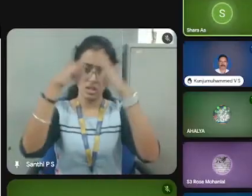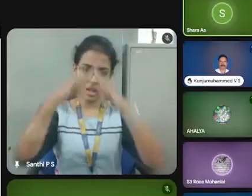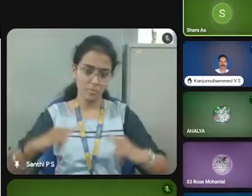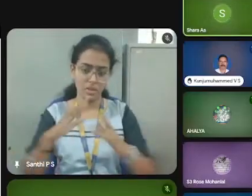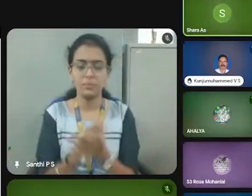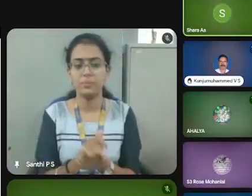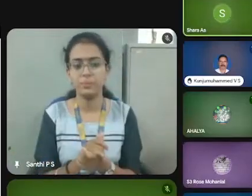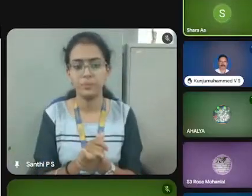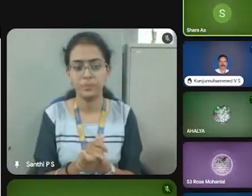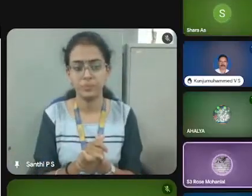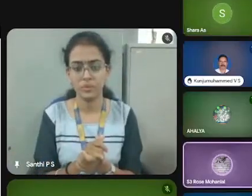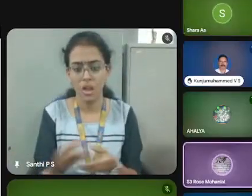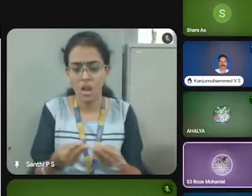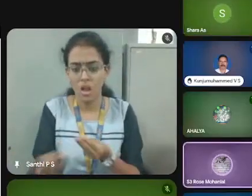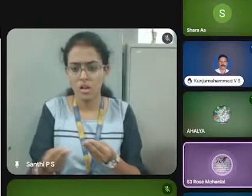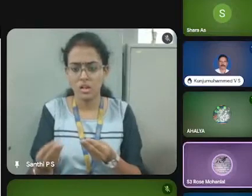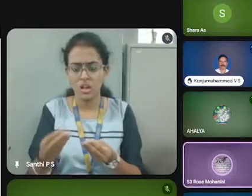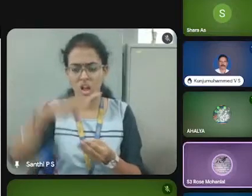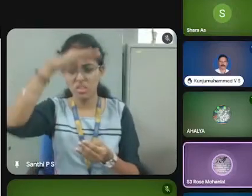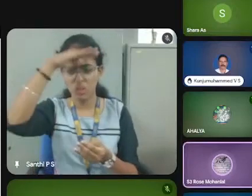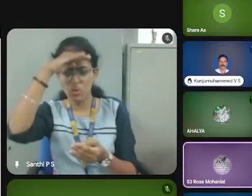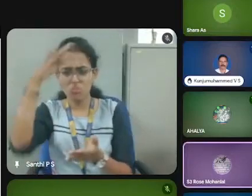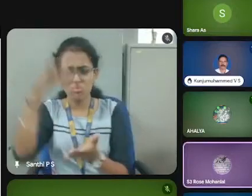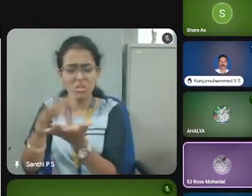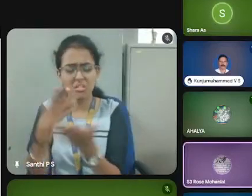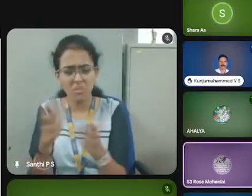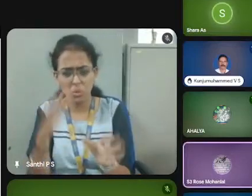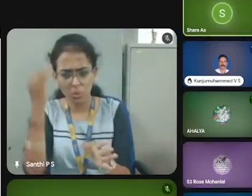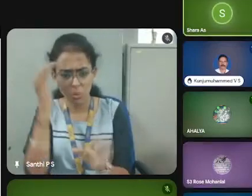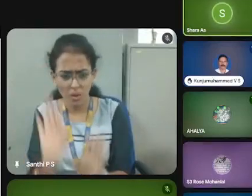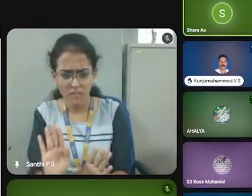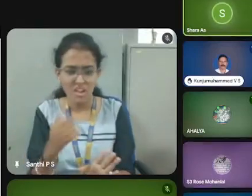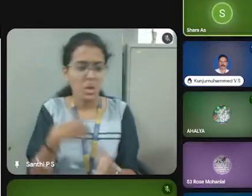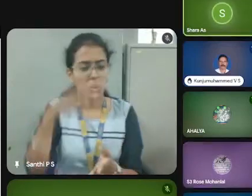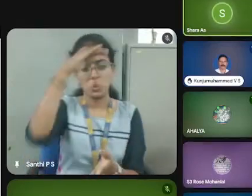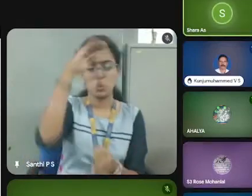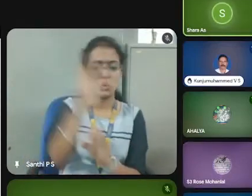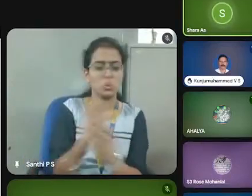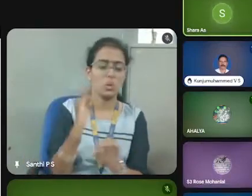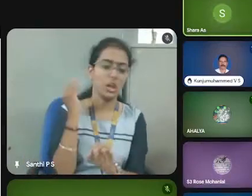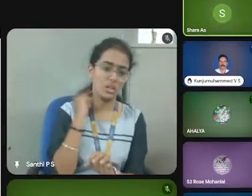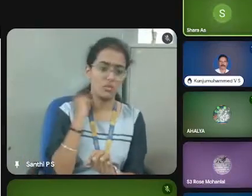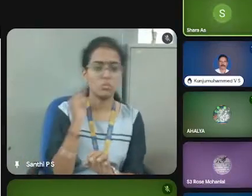അതെ. മാം തൃശ്ശൂർ എവിടെയെങ്കിലും ഉള്ളതായിട്ട് അറിയോ? തൃശ്ശൂർ എനിക്കറിയില്ല, എനിക്ക് തിരുവനന്തപുരം